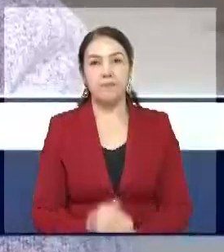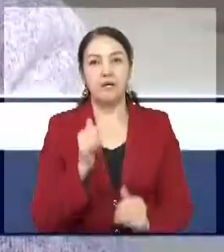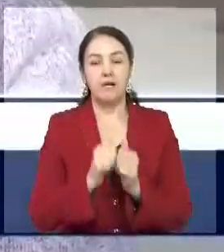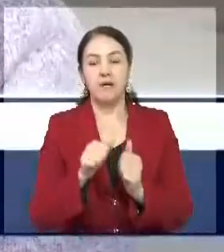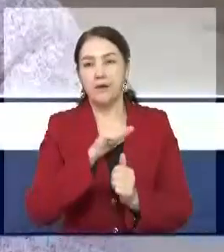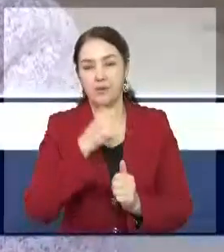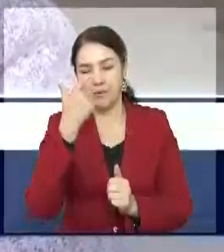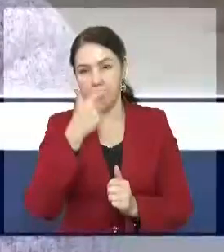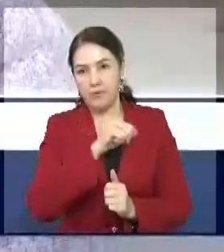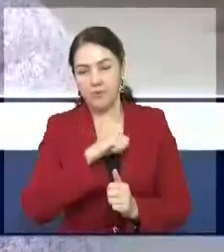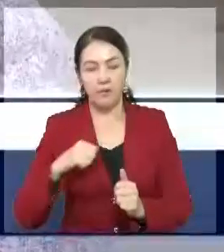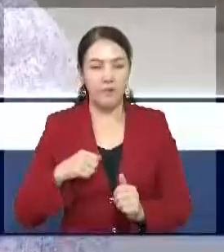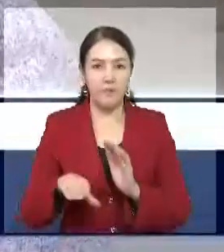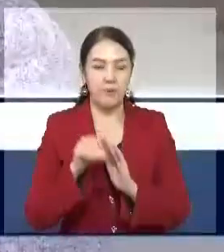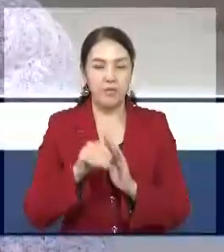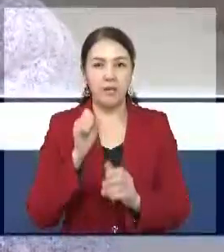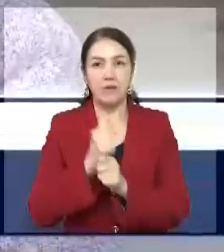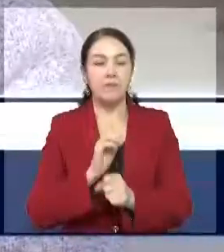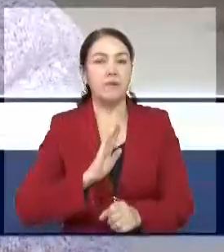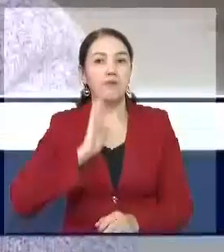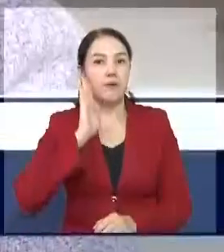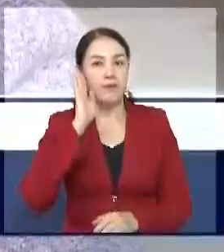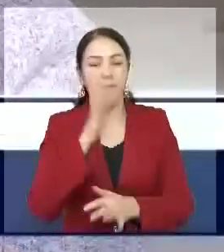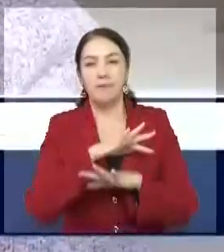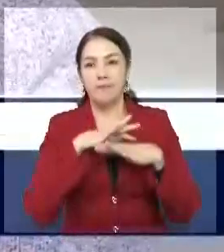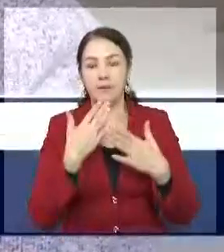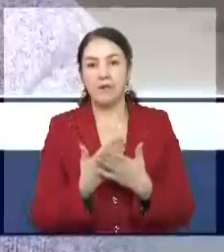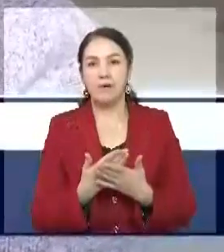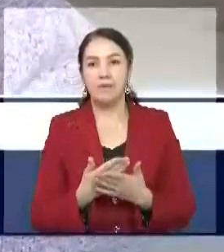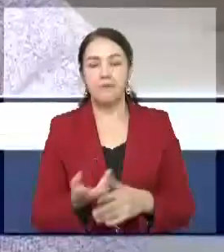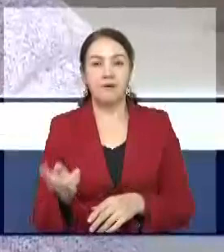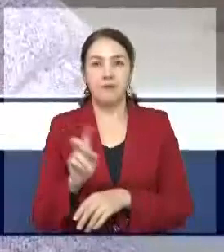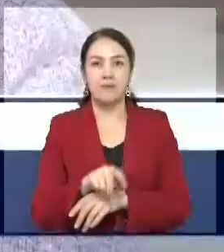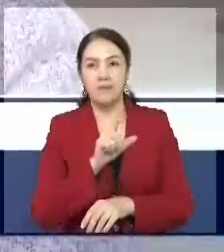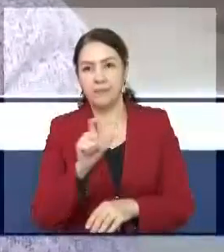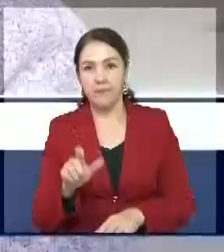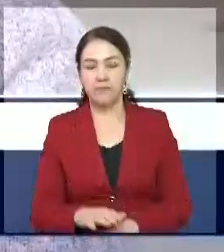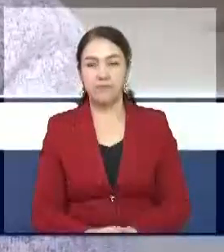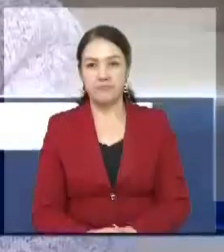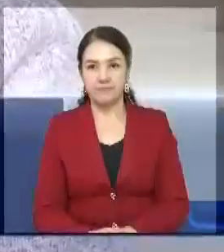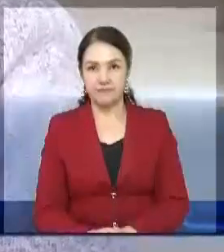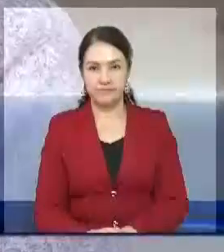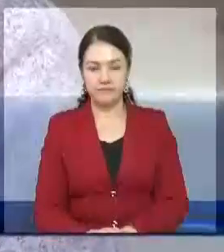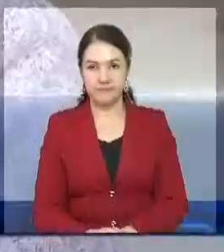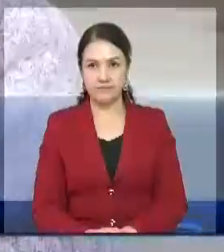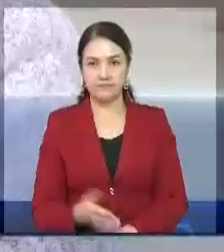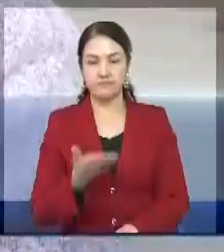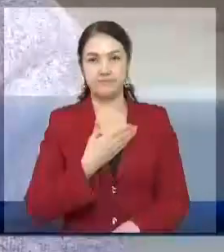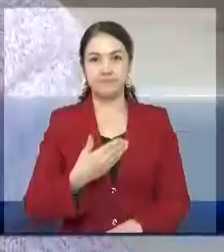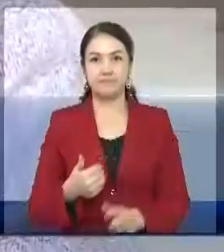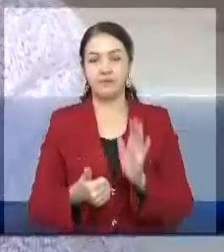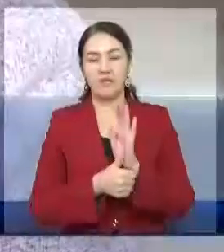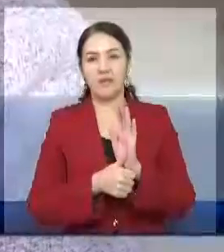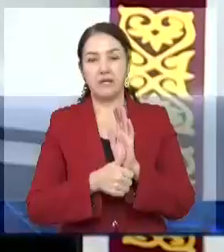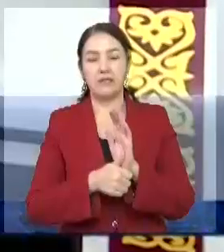әрине. Осы таңнан бері қаншама ағылып жатқан халық, біз енді 6-ға